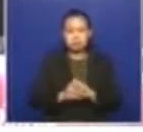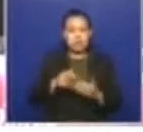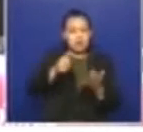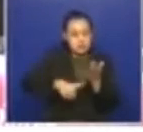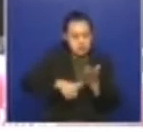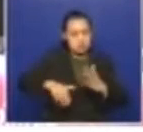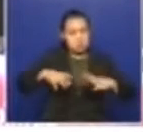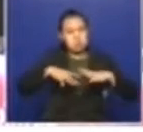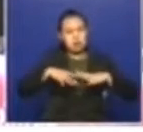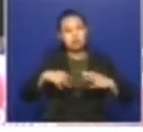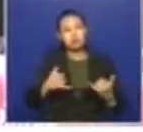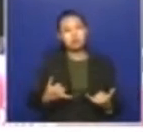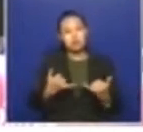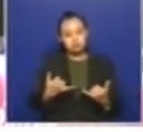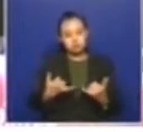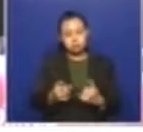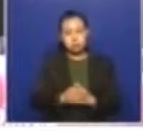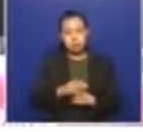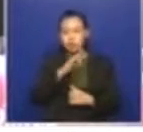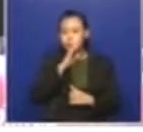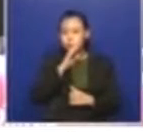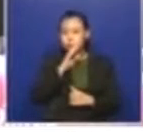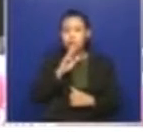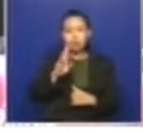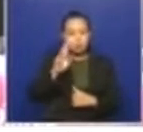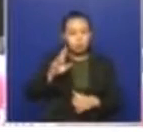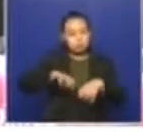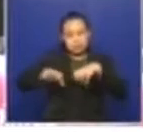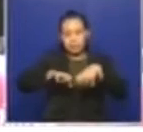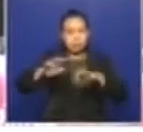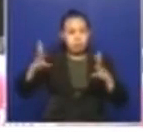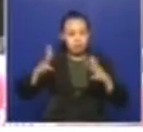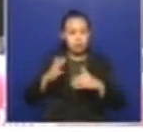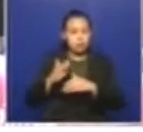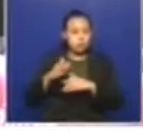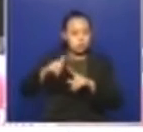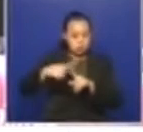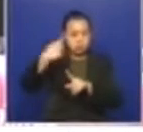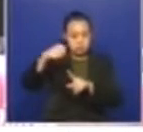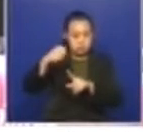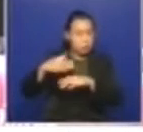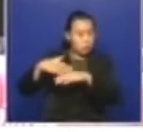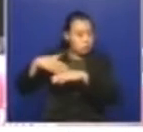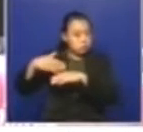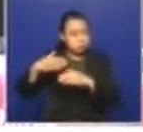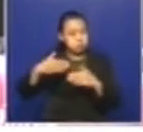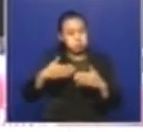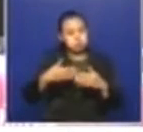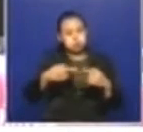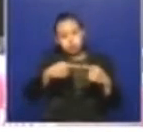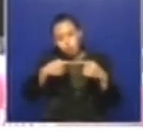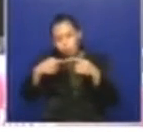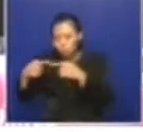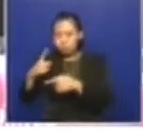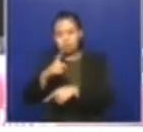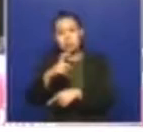วันนี้ถ้าไม่มีระบบบริหารจัดการที่ดีต่อไปนี้เนี่ยหลังตุลานี่นี่คือเดี้ยงเลยเศรษฐ